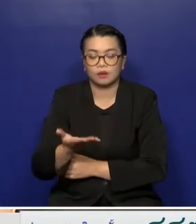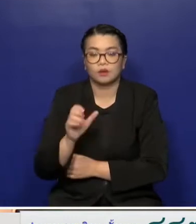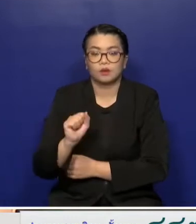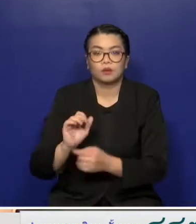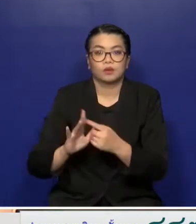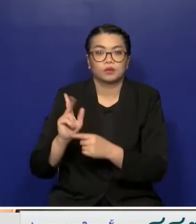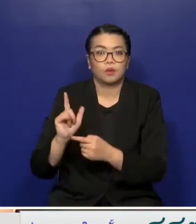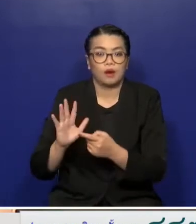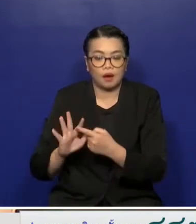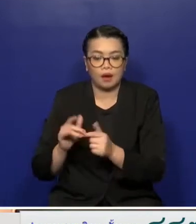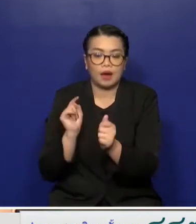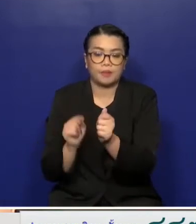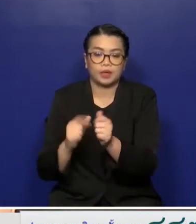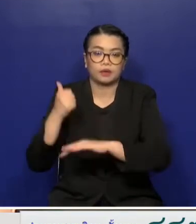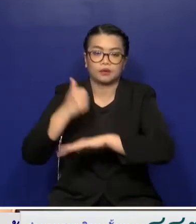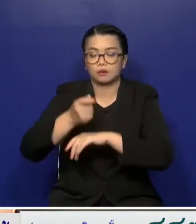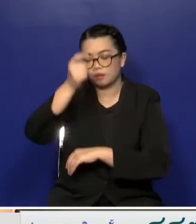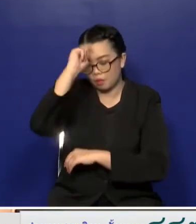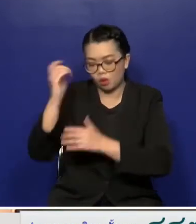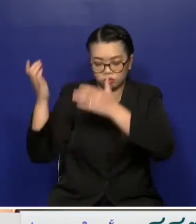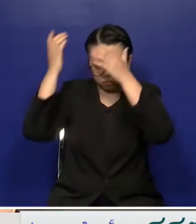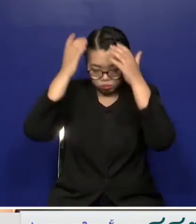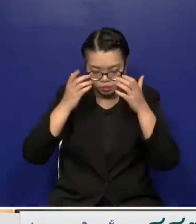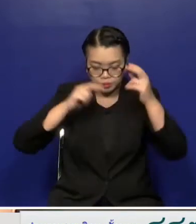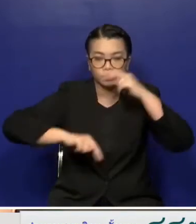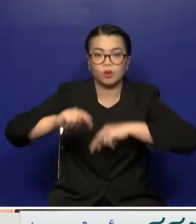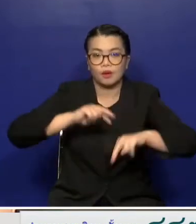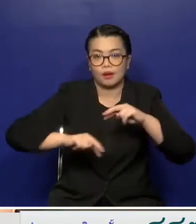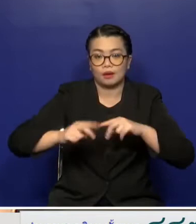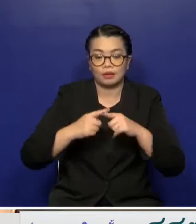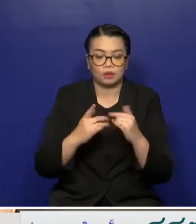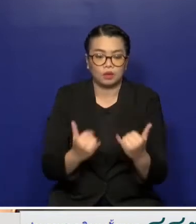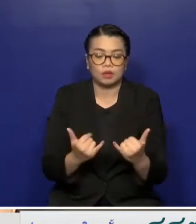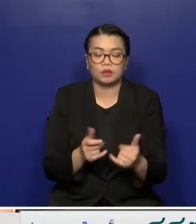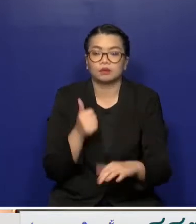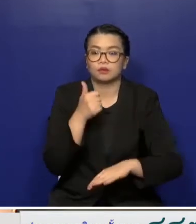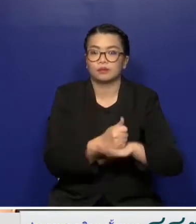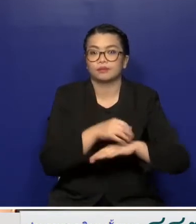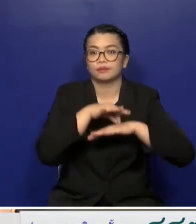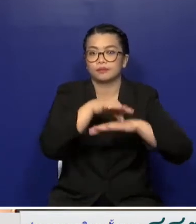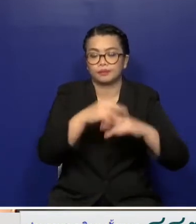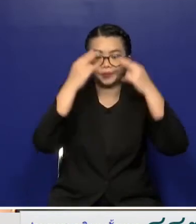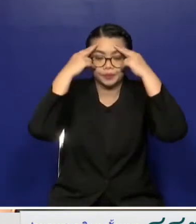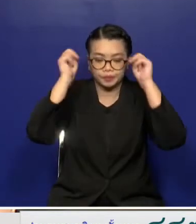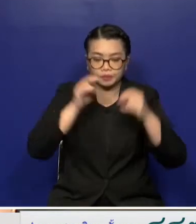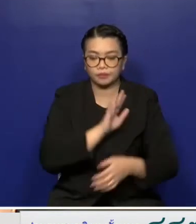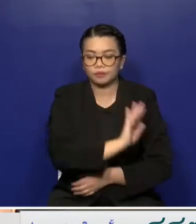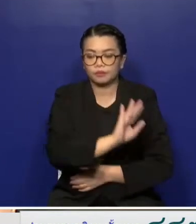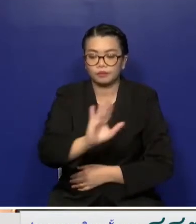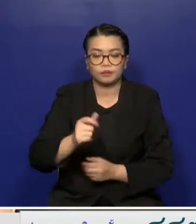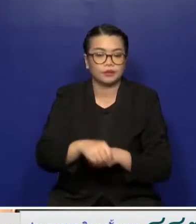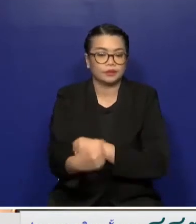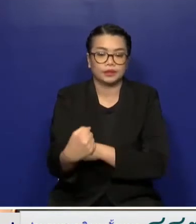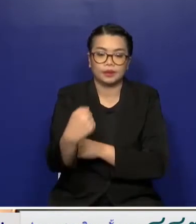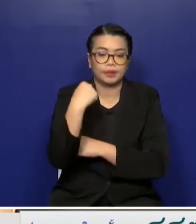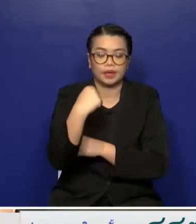ก็ให้นายอำเภอเป็นผู้ควบคุมและกำกับเพราะฉะนั้นการได้ปฏิรูปเรื่องการกระจายอำนาจไปสู่ท้